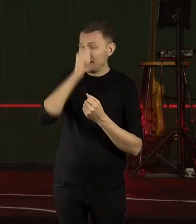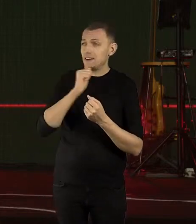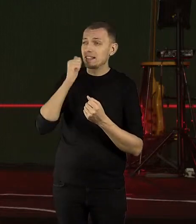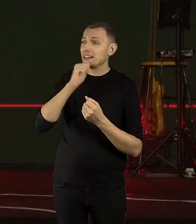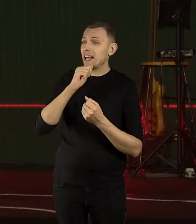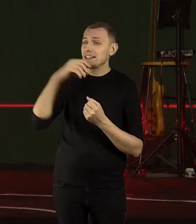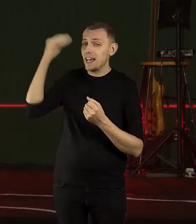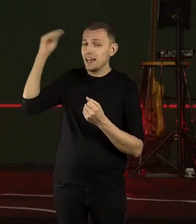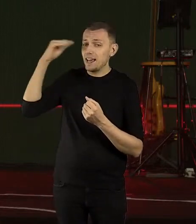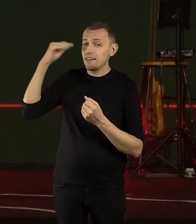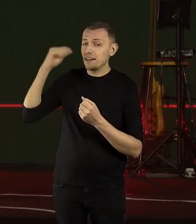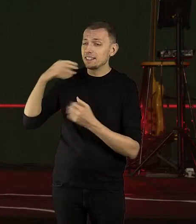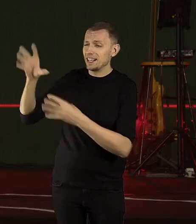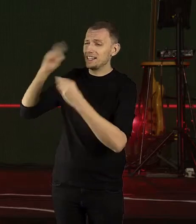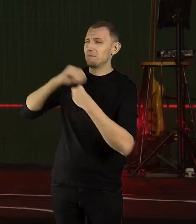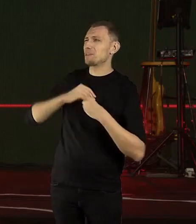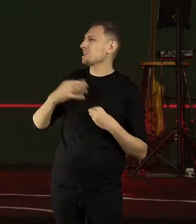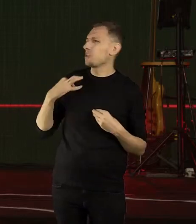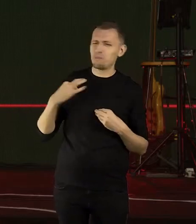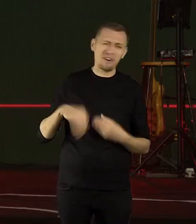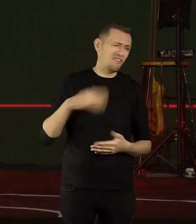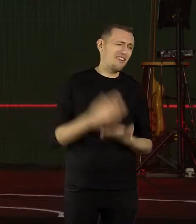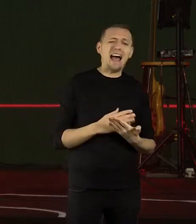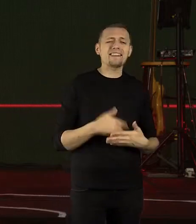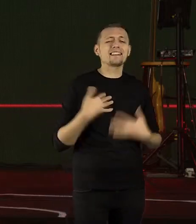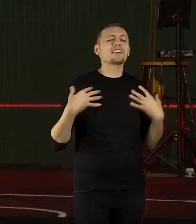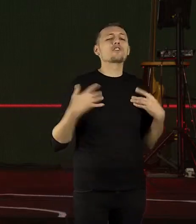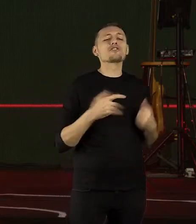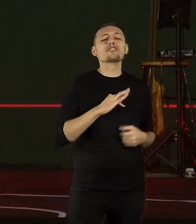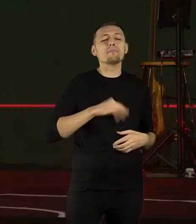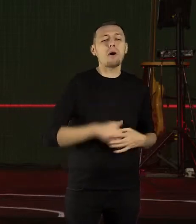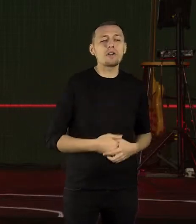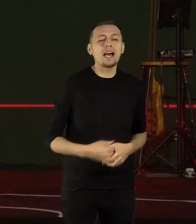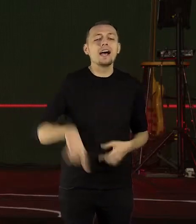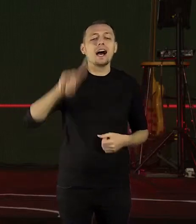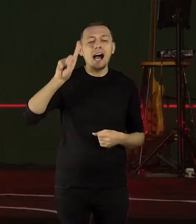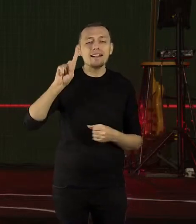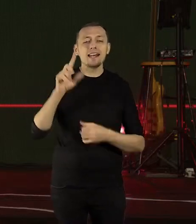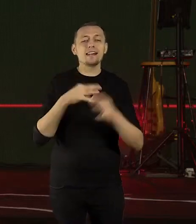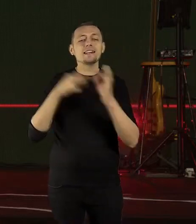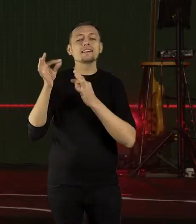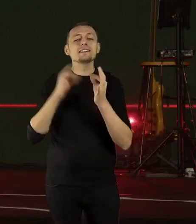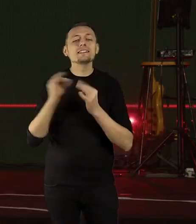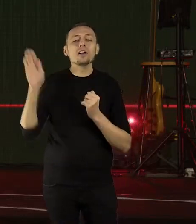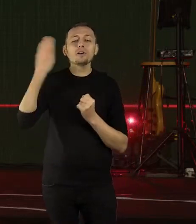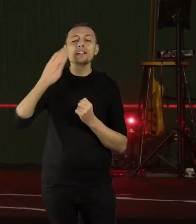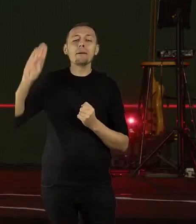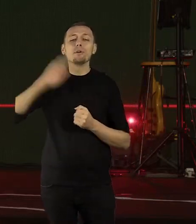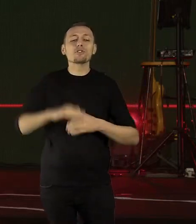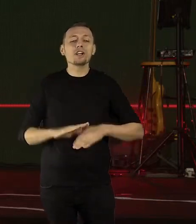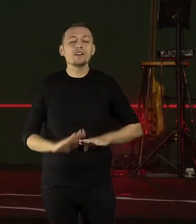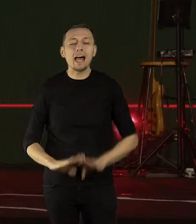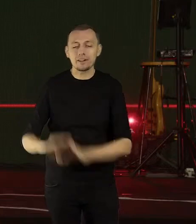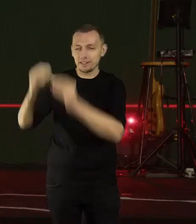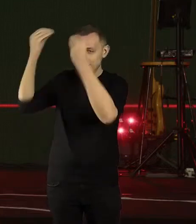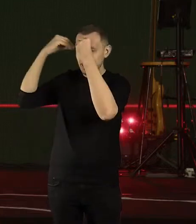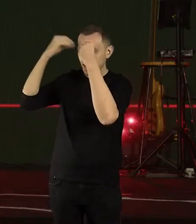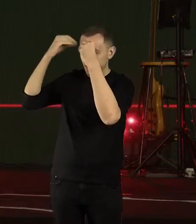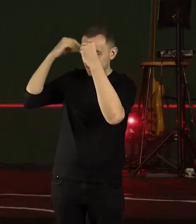prawdy. A historia Bożego Narodzenia uczy nas, że Bóg jest po